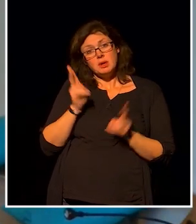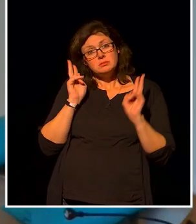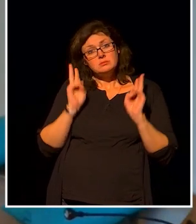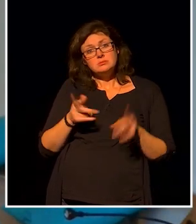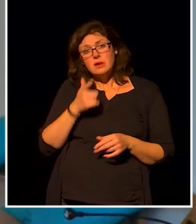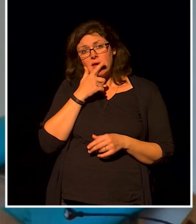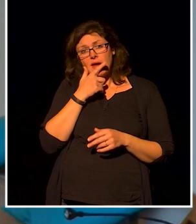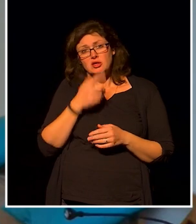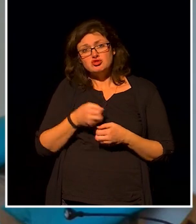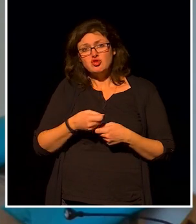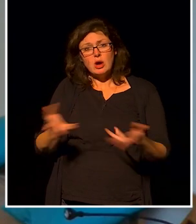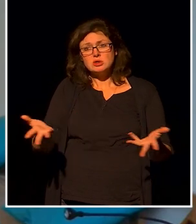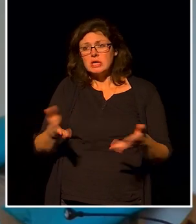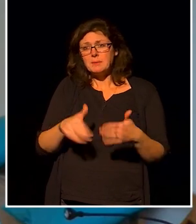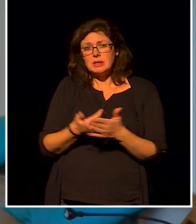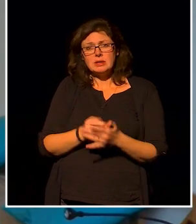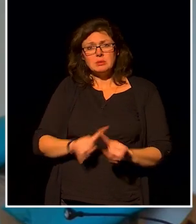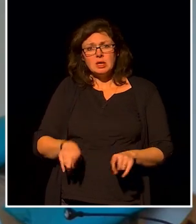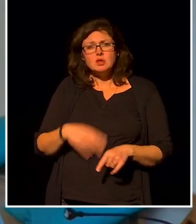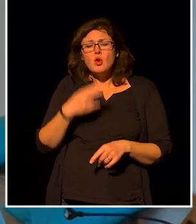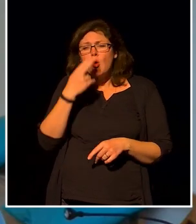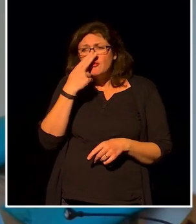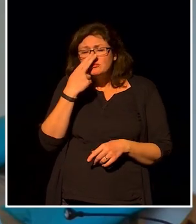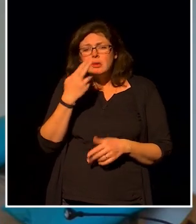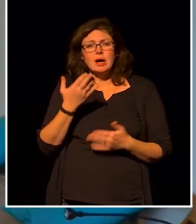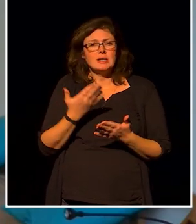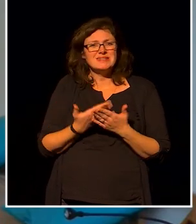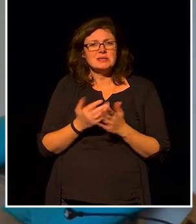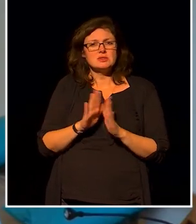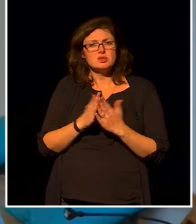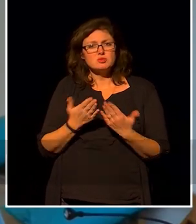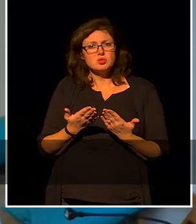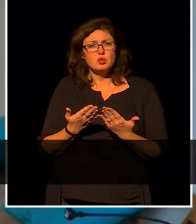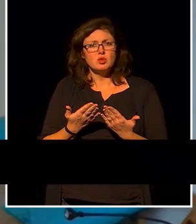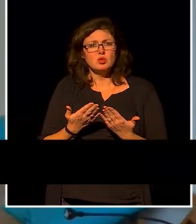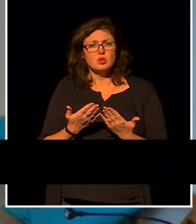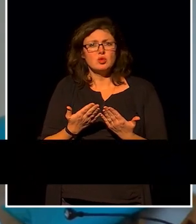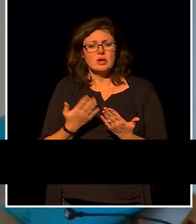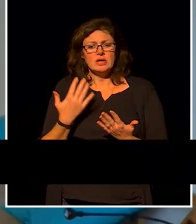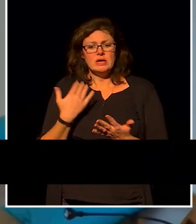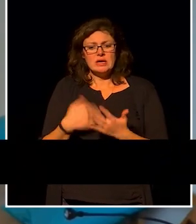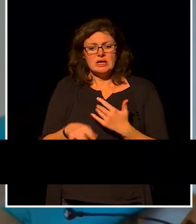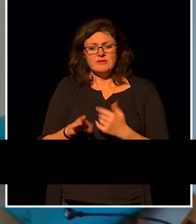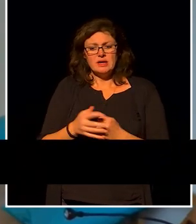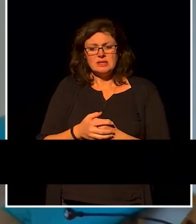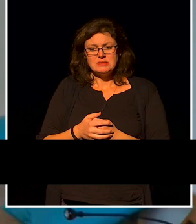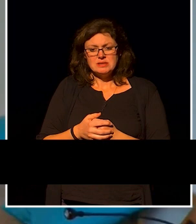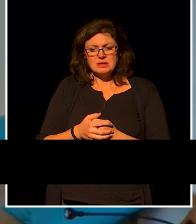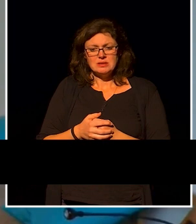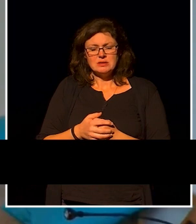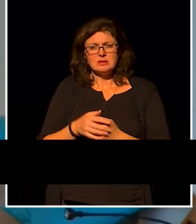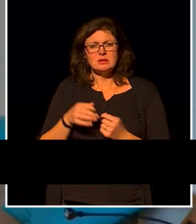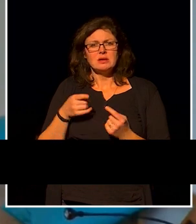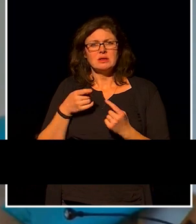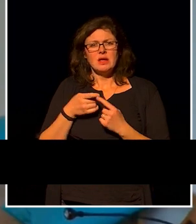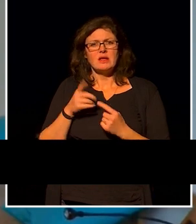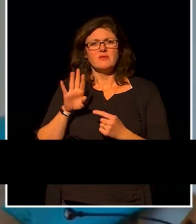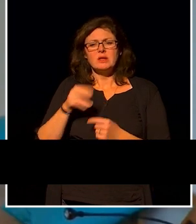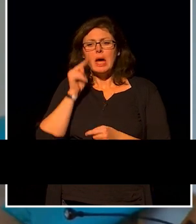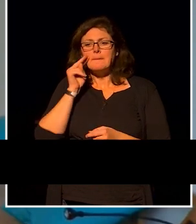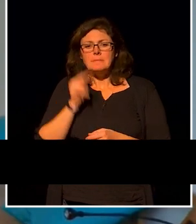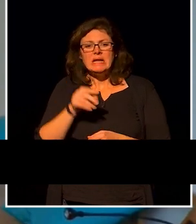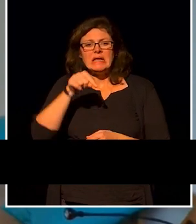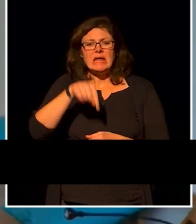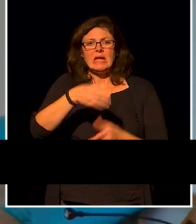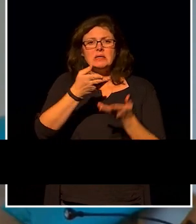davon. Also ganz offenbar wurde dieses Buch direkt über. Das trägt den Titel Der Blick in den Abgrund, ein